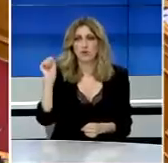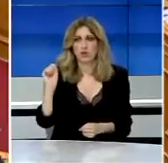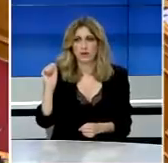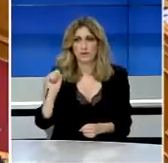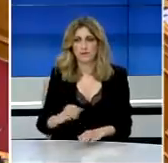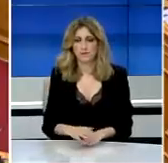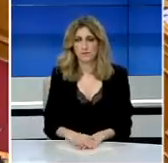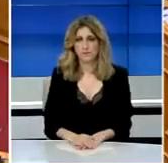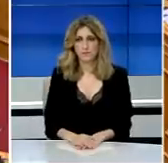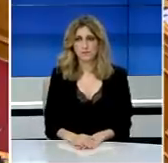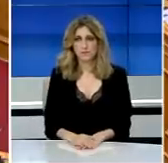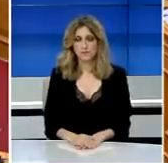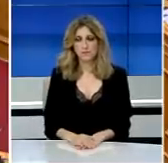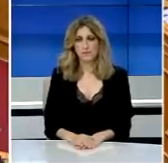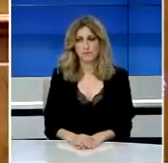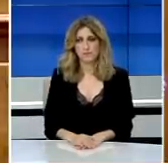Έρχομαι